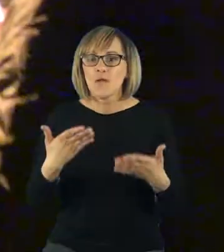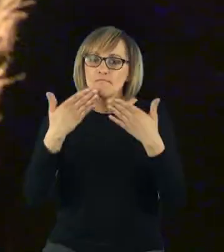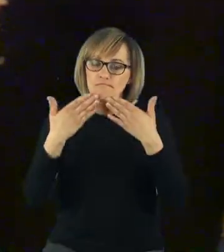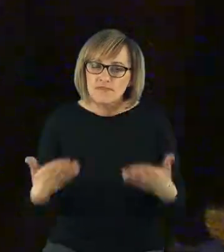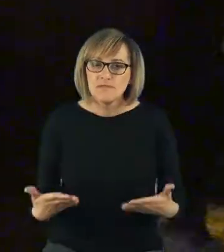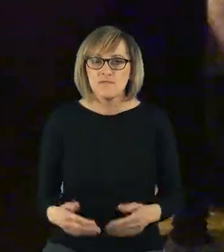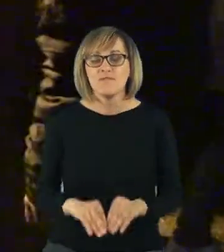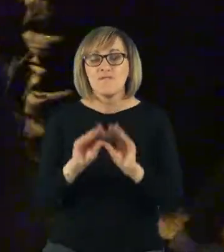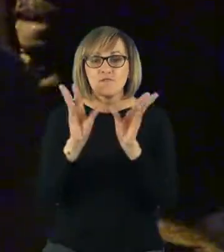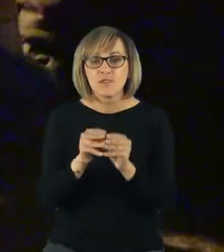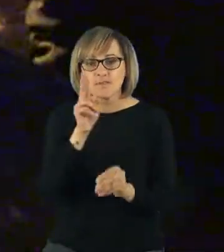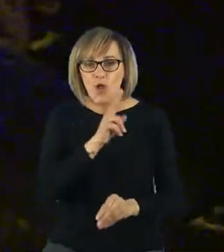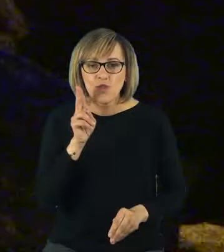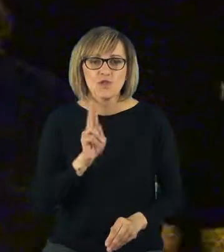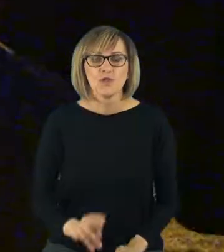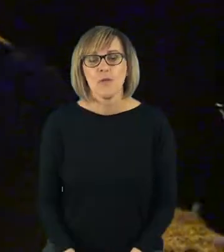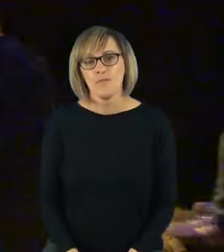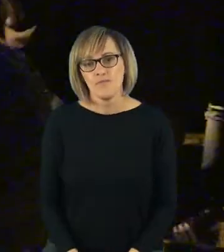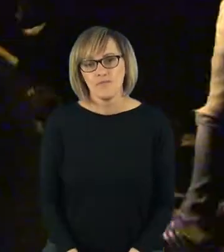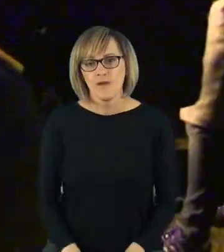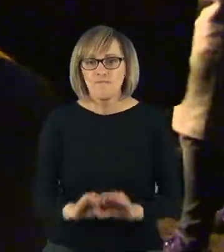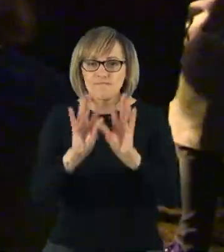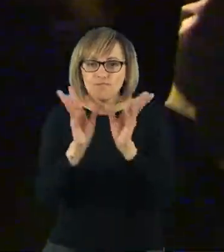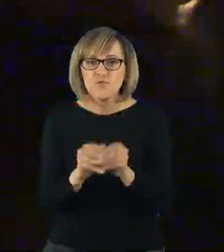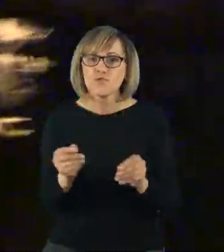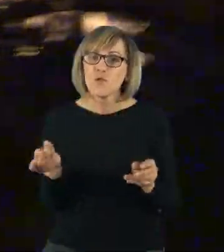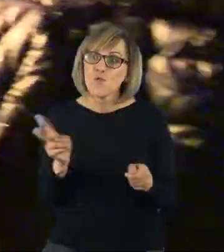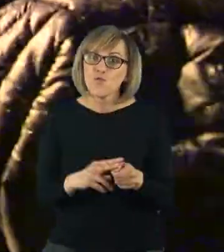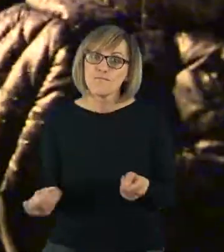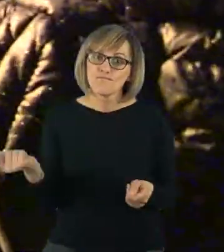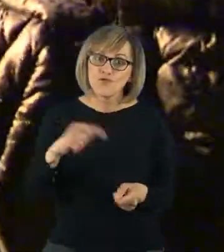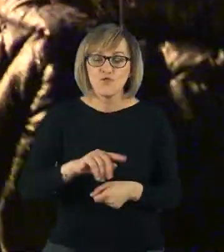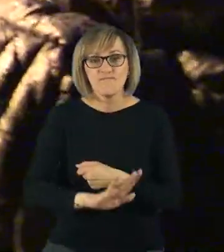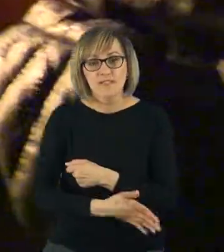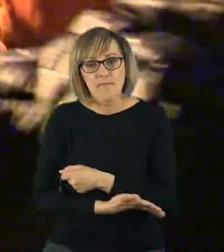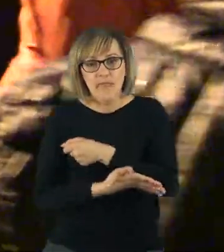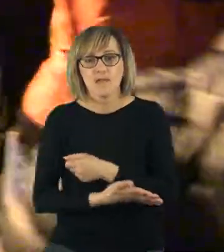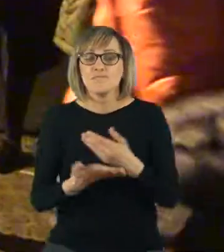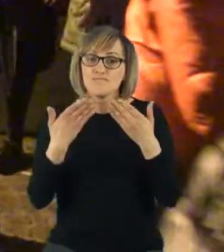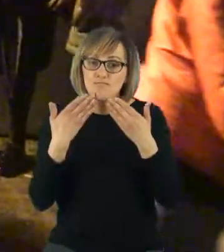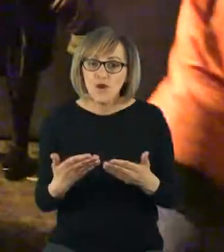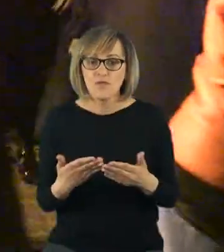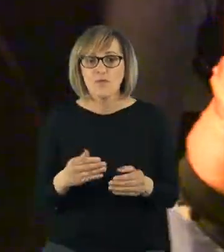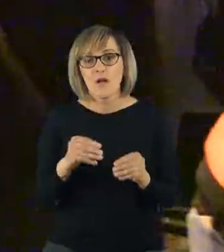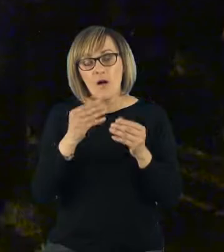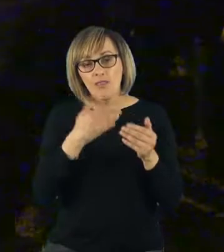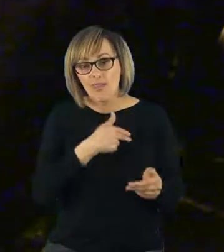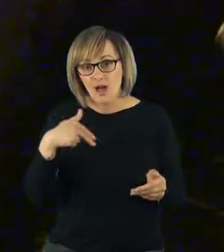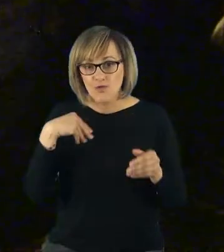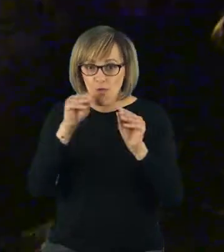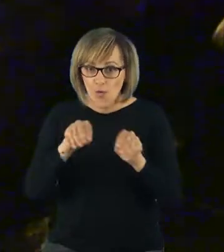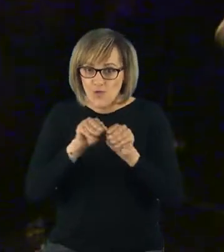podziękować wszystkim rodzicom, wszystkim, którzy nas wspierają, podziękować naszym uczniom, bo widzę